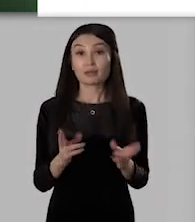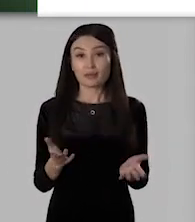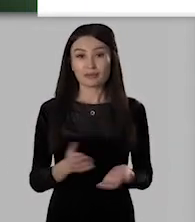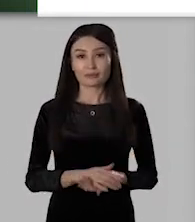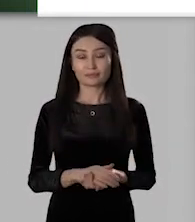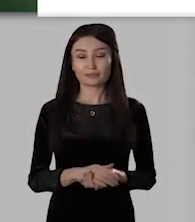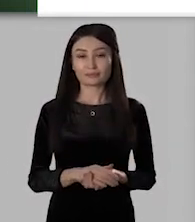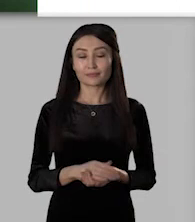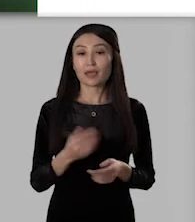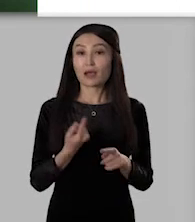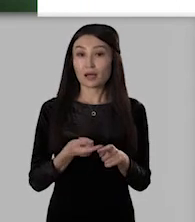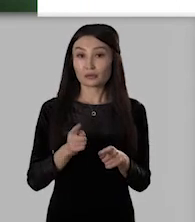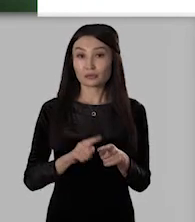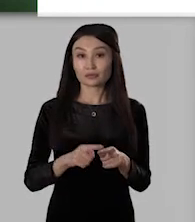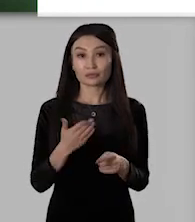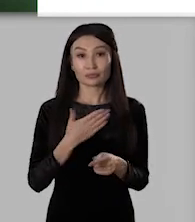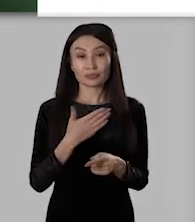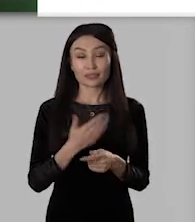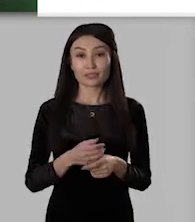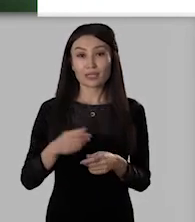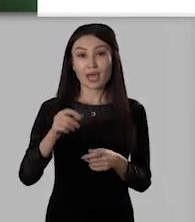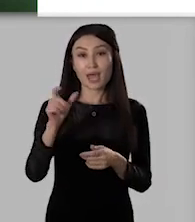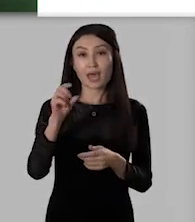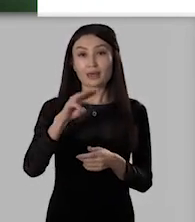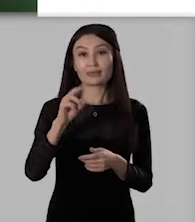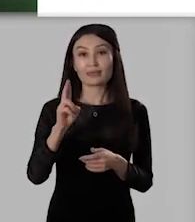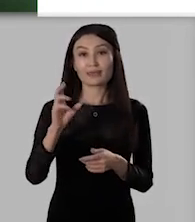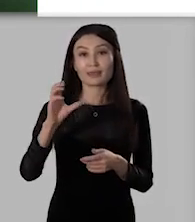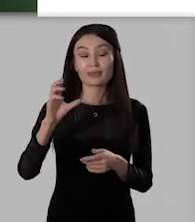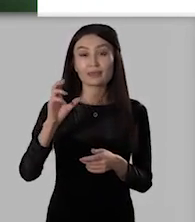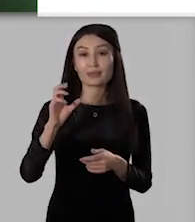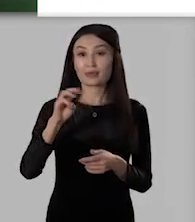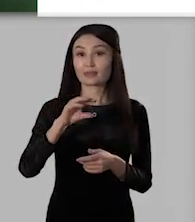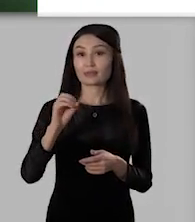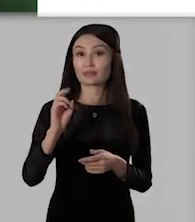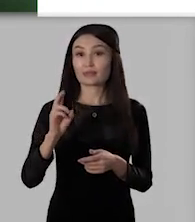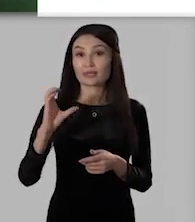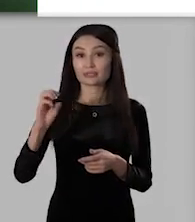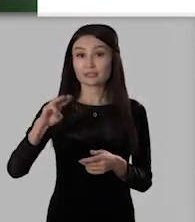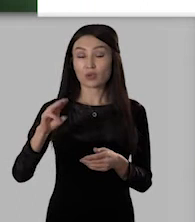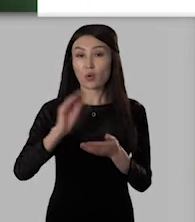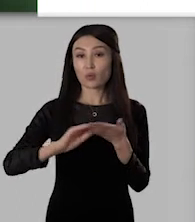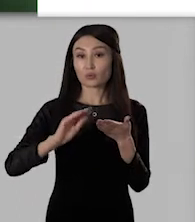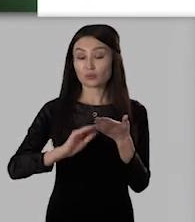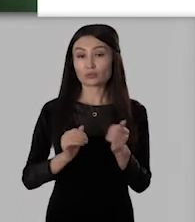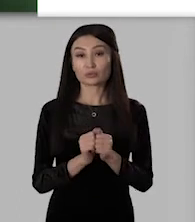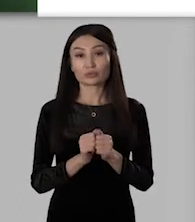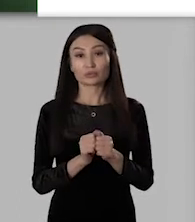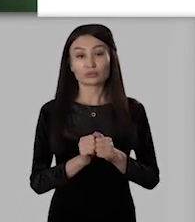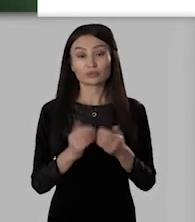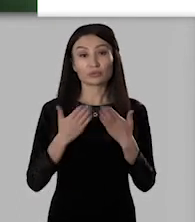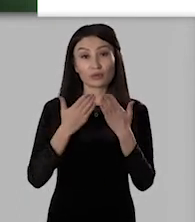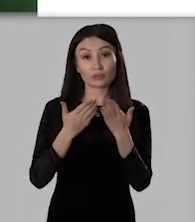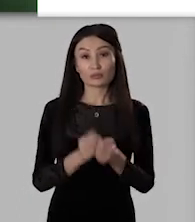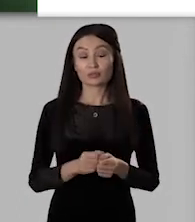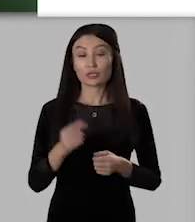издейбиз. Ал үчүн биз текст окуйбуз. Өз алдынча текст түзөбүз.